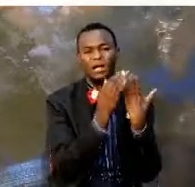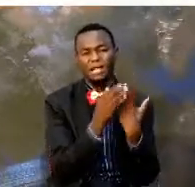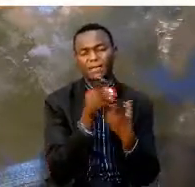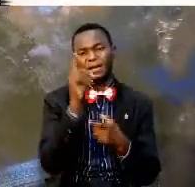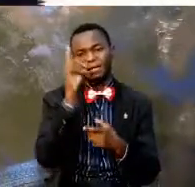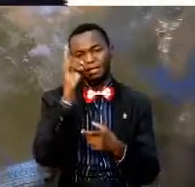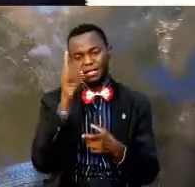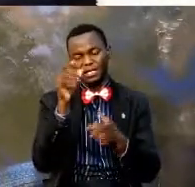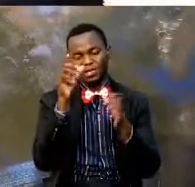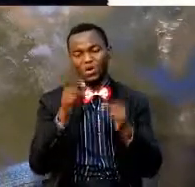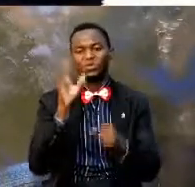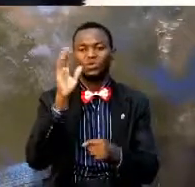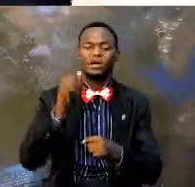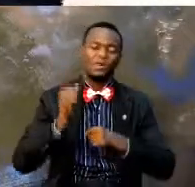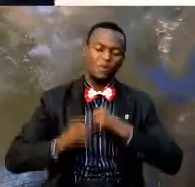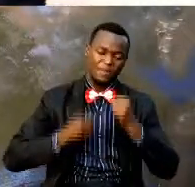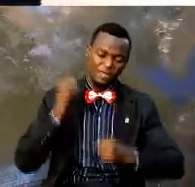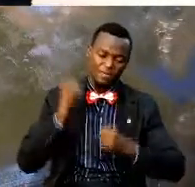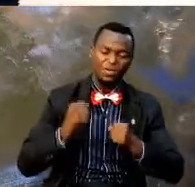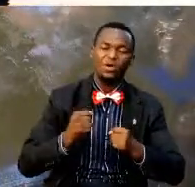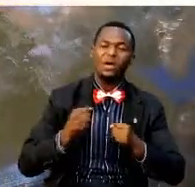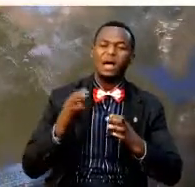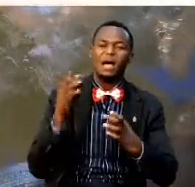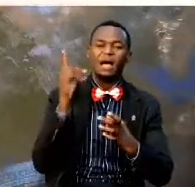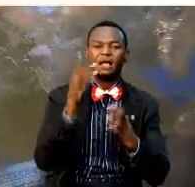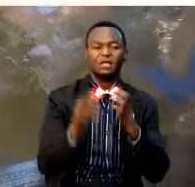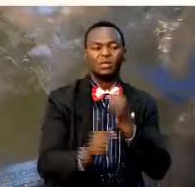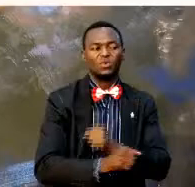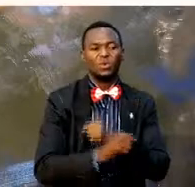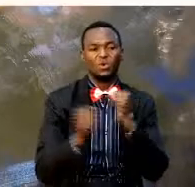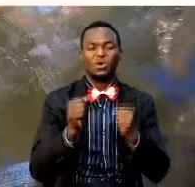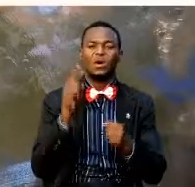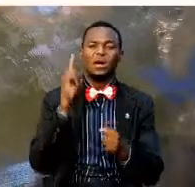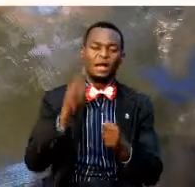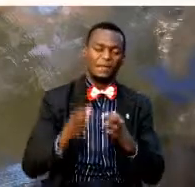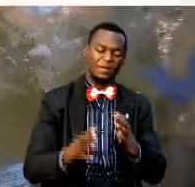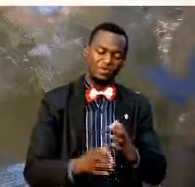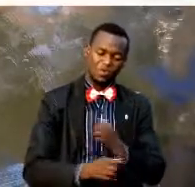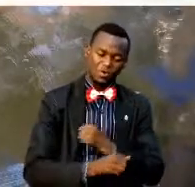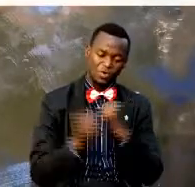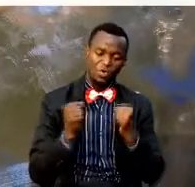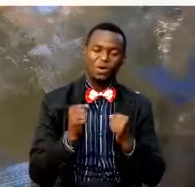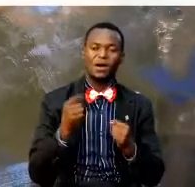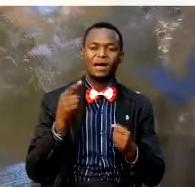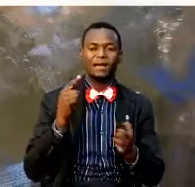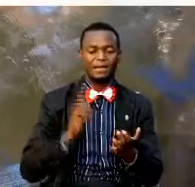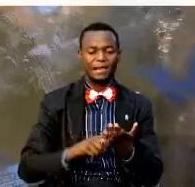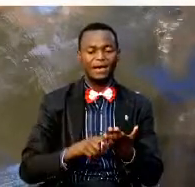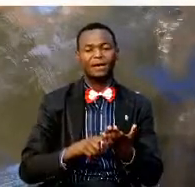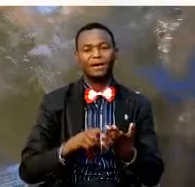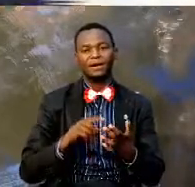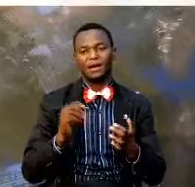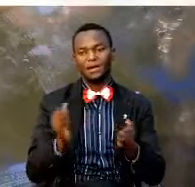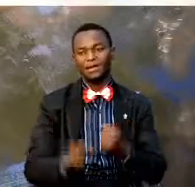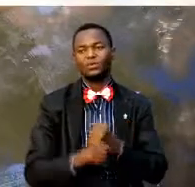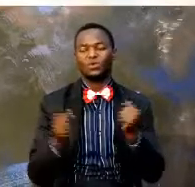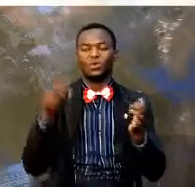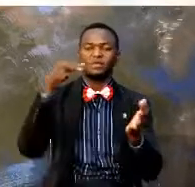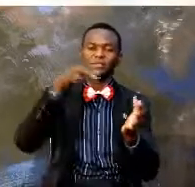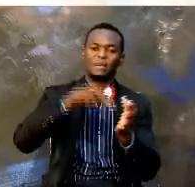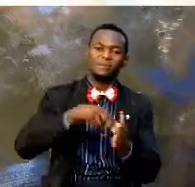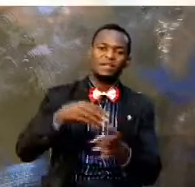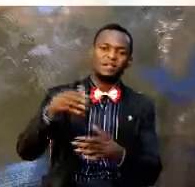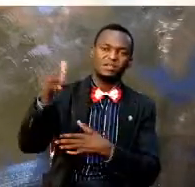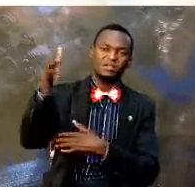watu wake wapige mbio. Atatuokoa, ametuokoa, anatuokoa. Simameni jioni ya